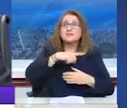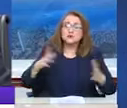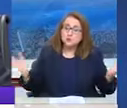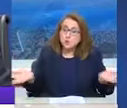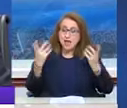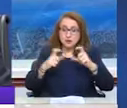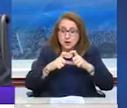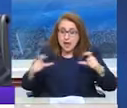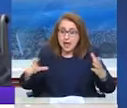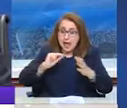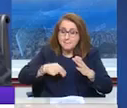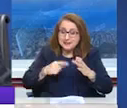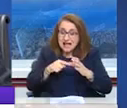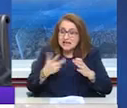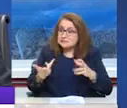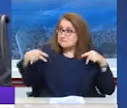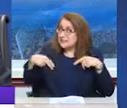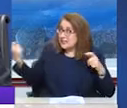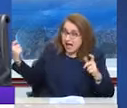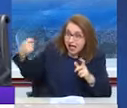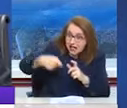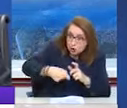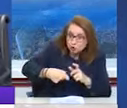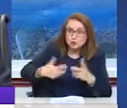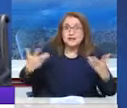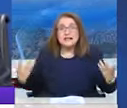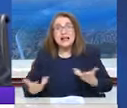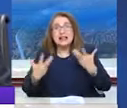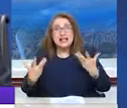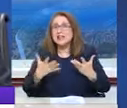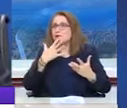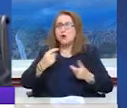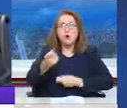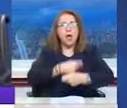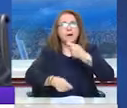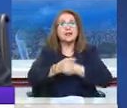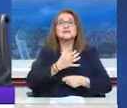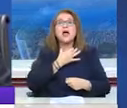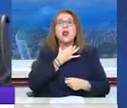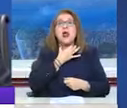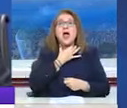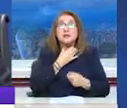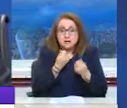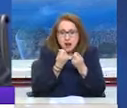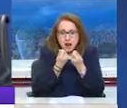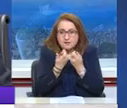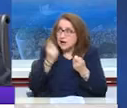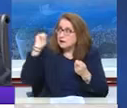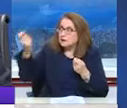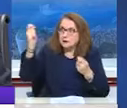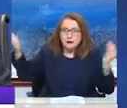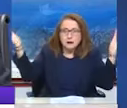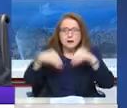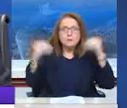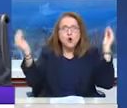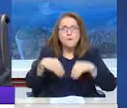έτσι να συνεχίσει απρόσκοπτα η λειτουργία των επιχειρήσεων και ο εφοδιασμός των ελληνικών επιχειρήσεων με πρώτες ύλες και με προμήθειες από το